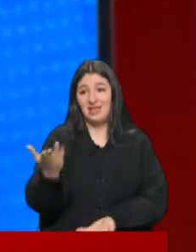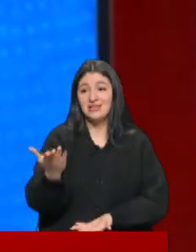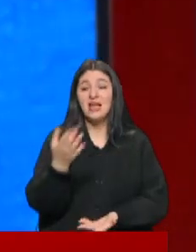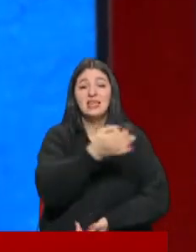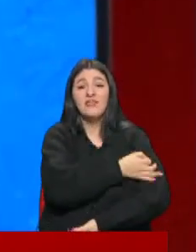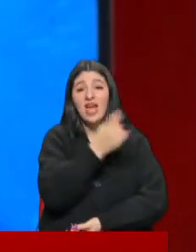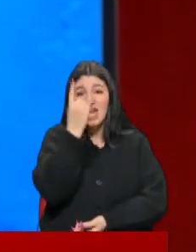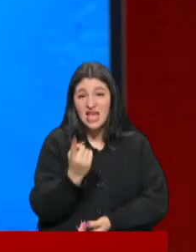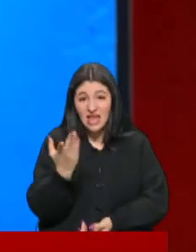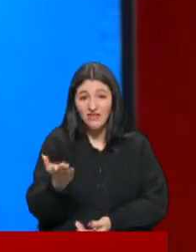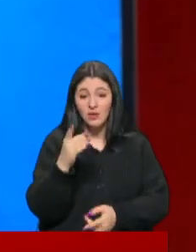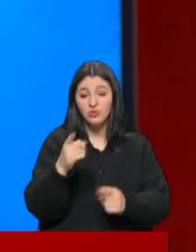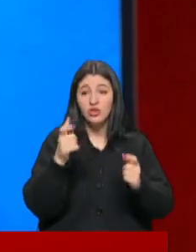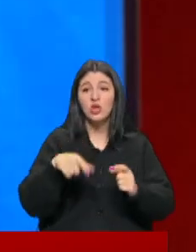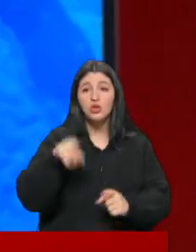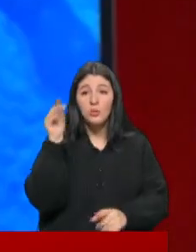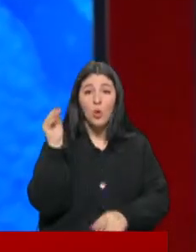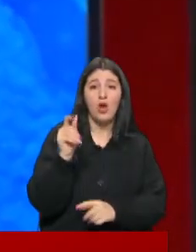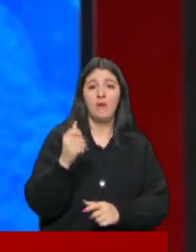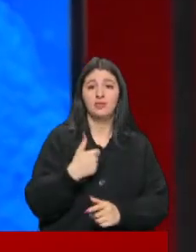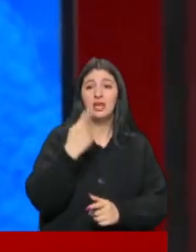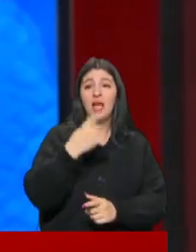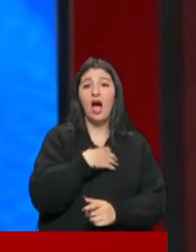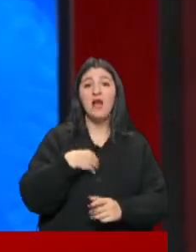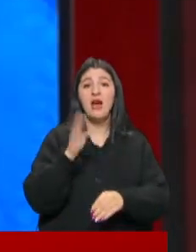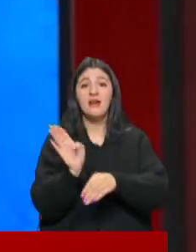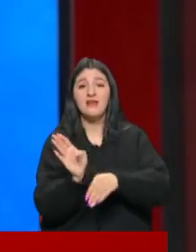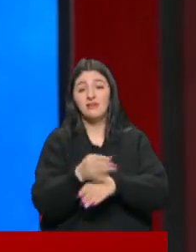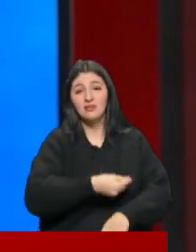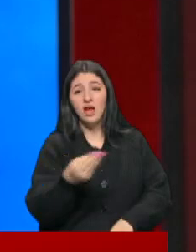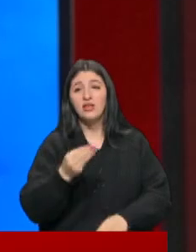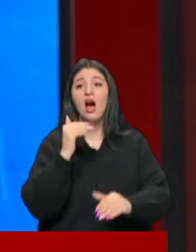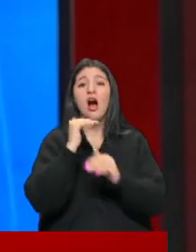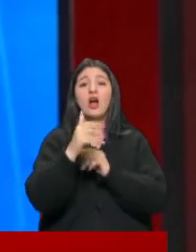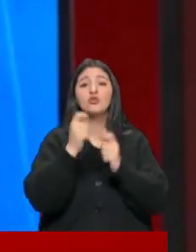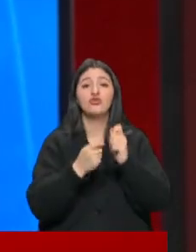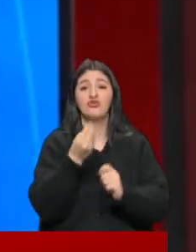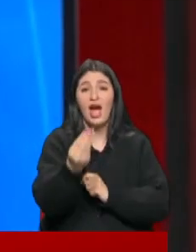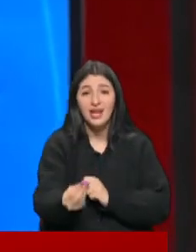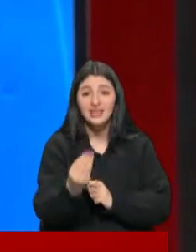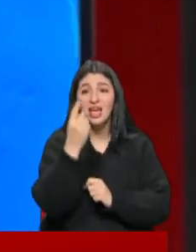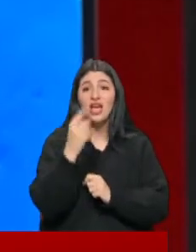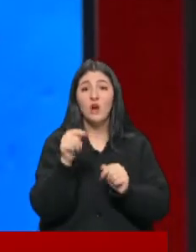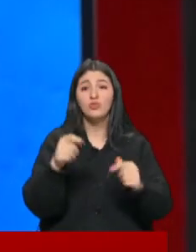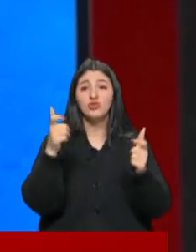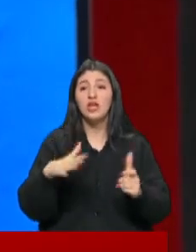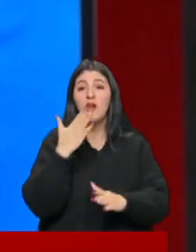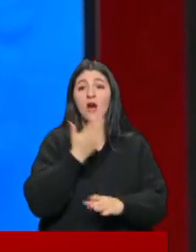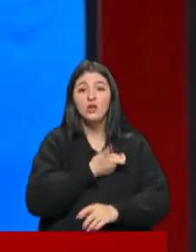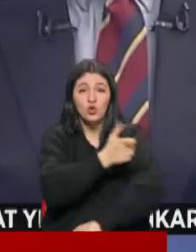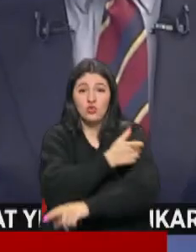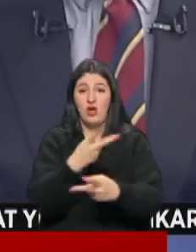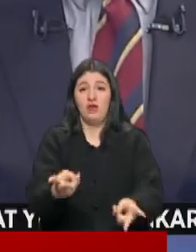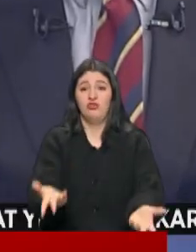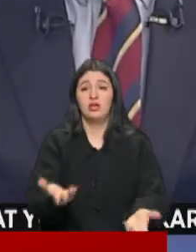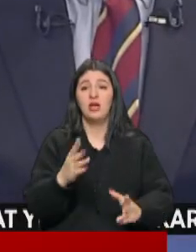Kreşi ilk defa bu şehrin gündemine taşıdık. İlk kez anne kartı attık. İlk kez halk süt verdik. İlk kez bu şehirde öğrenci yurdu